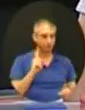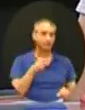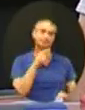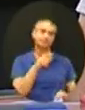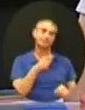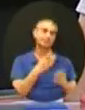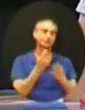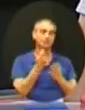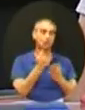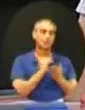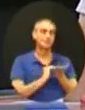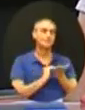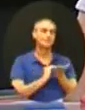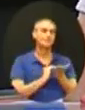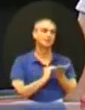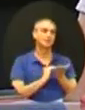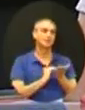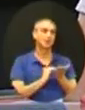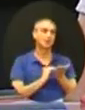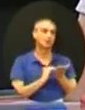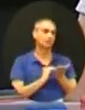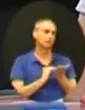שזה הסכום המינימלי